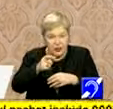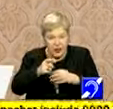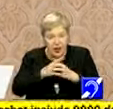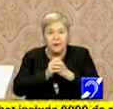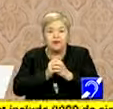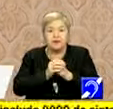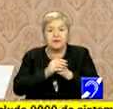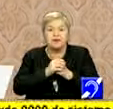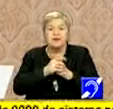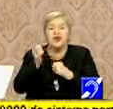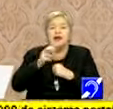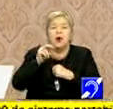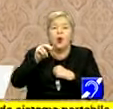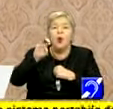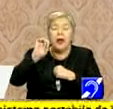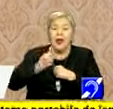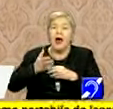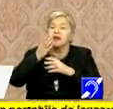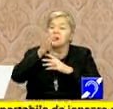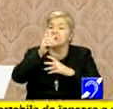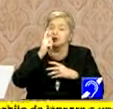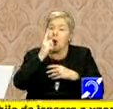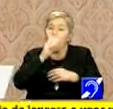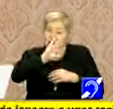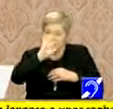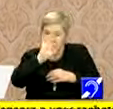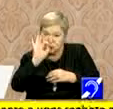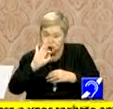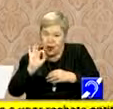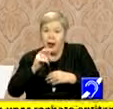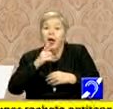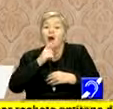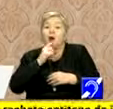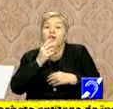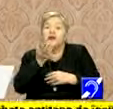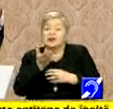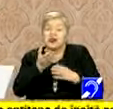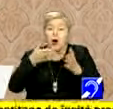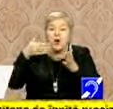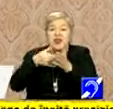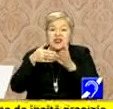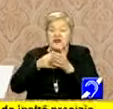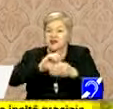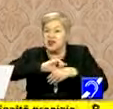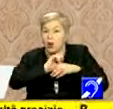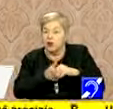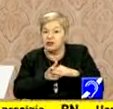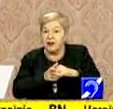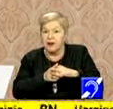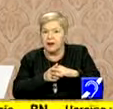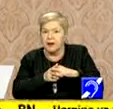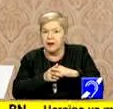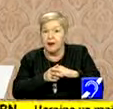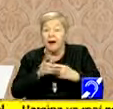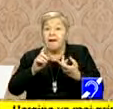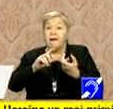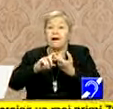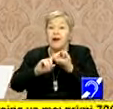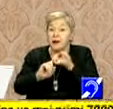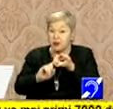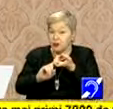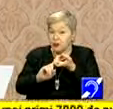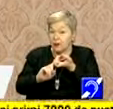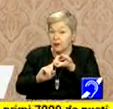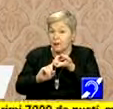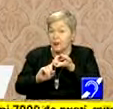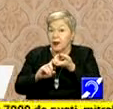de Uniunea Europeană, am trimis o scrisoare în care ceream o intervenție rapidă în ceea ce privește